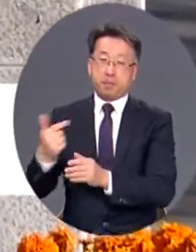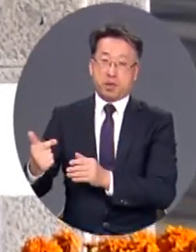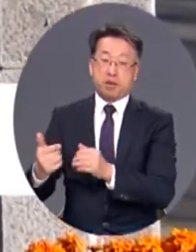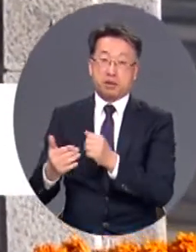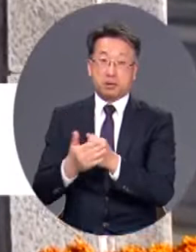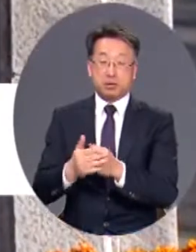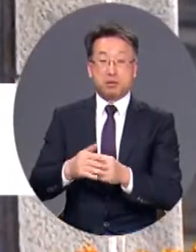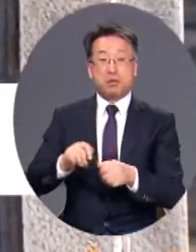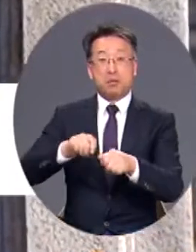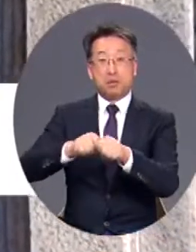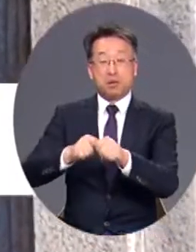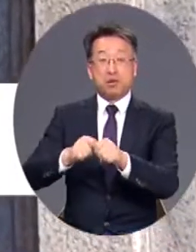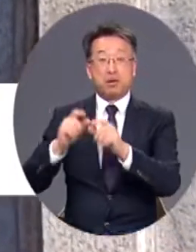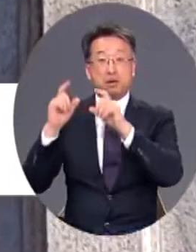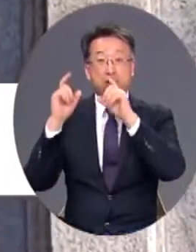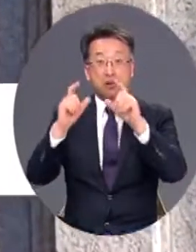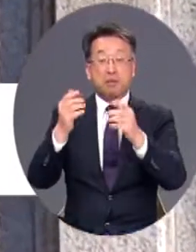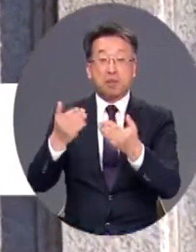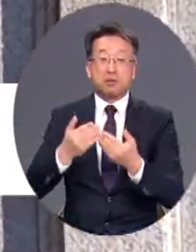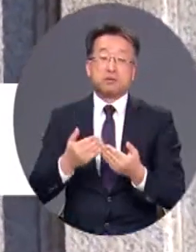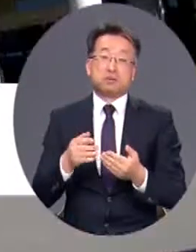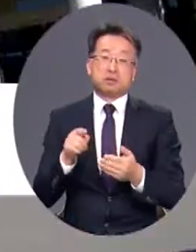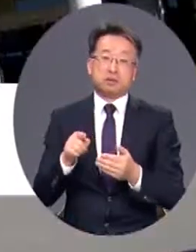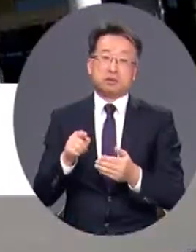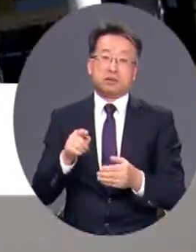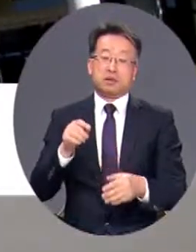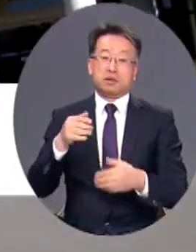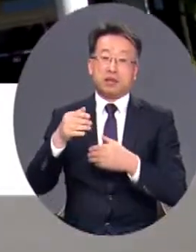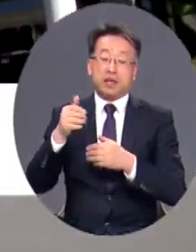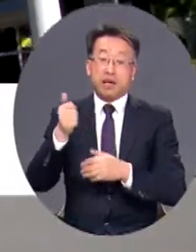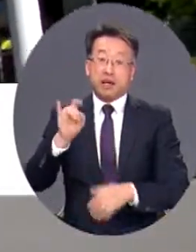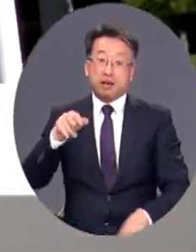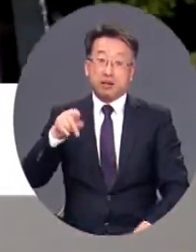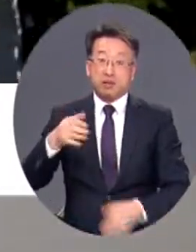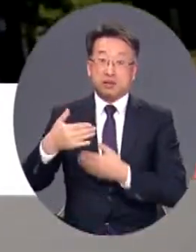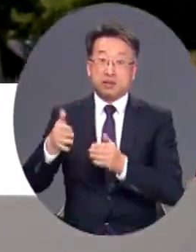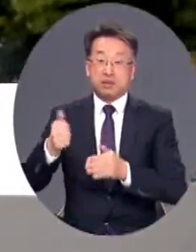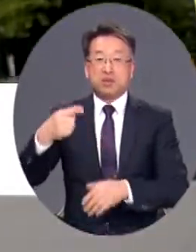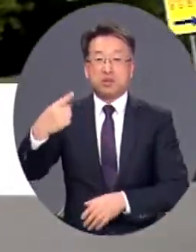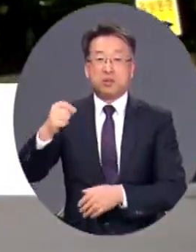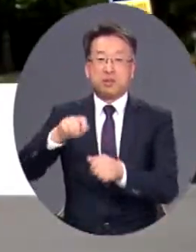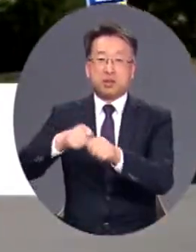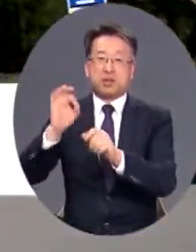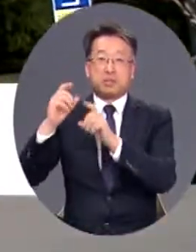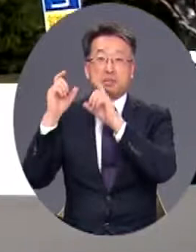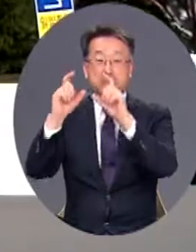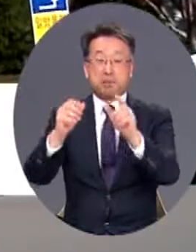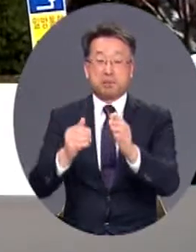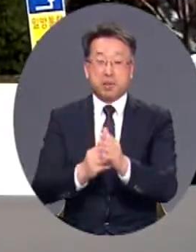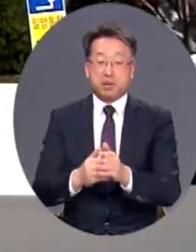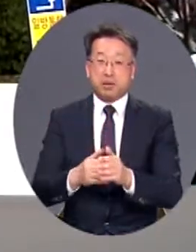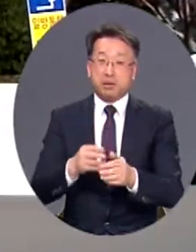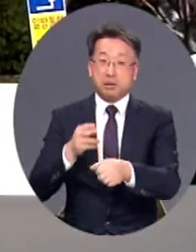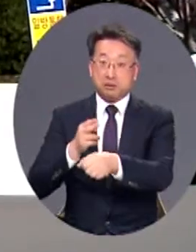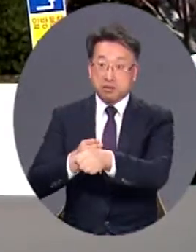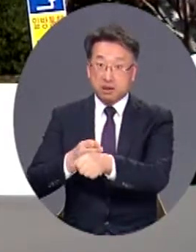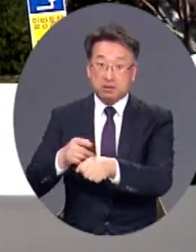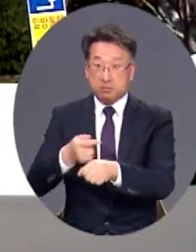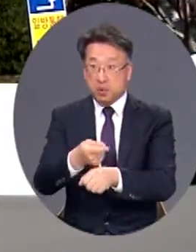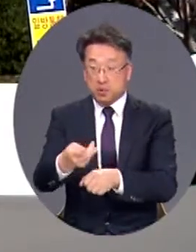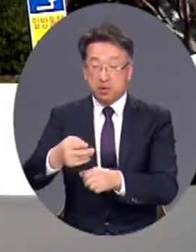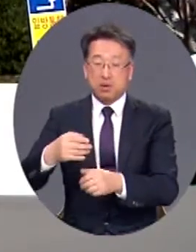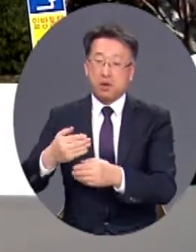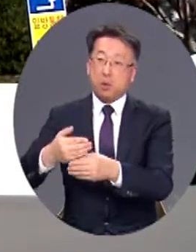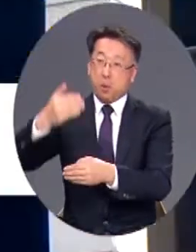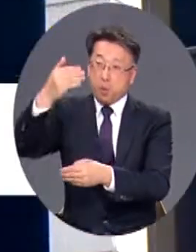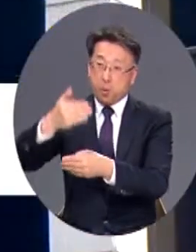혐의로 기소된 행정실장 A씨에게 벌금 1,000만 원을 선고했습니다. 재판부는 교직원을 상대로 방화 셔터를